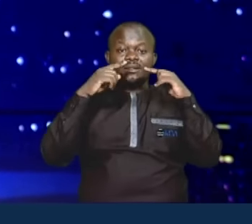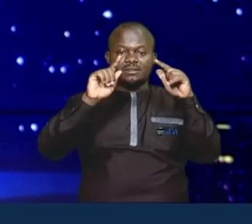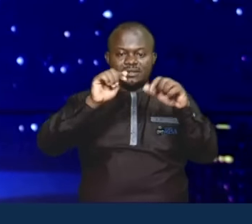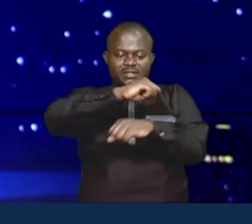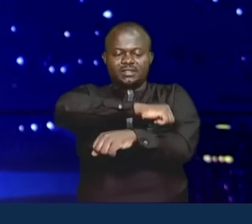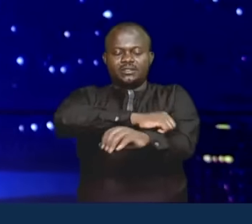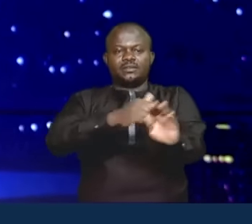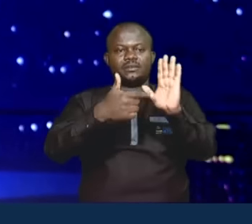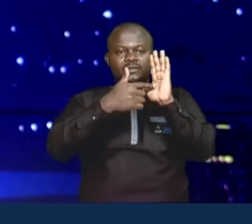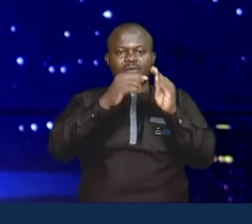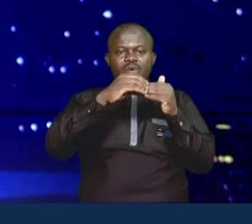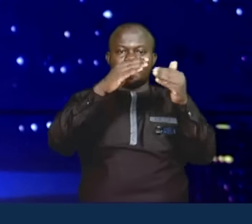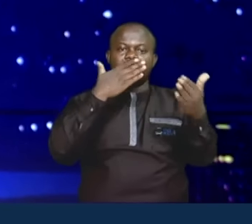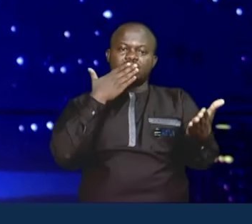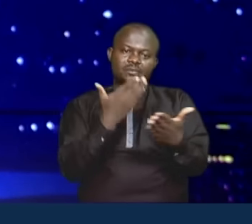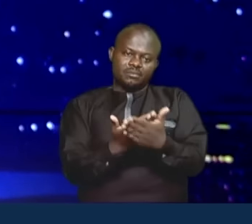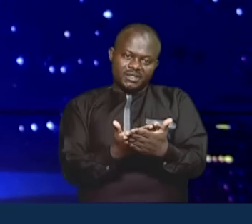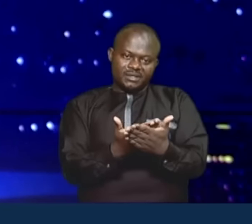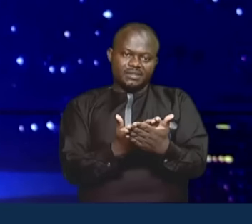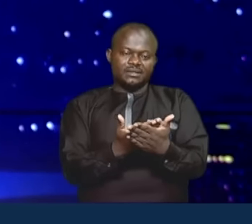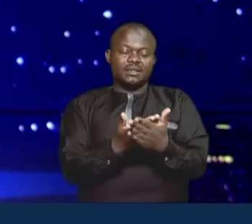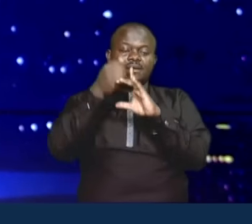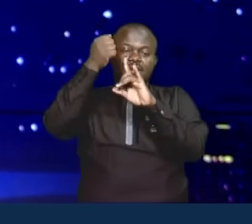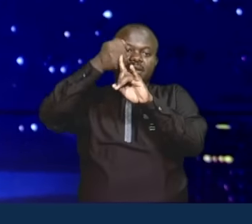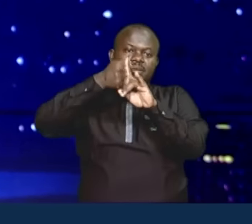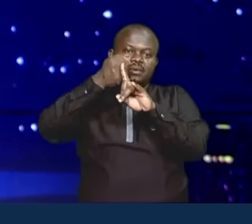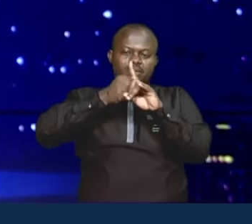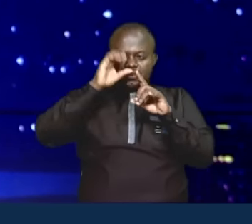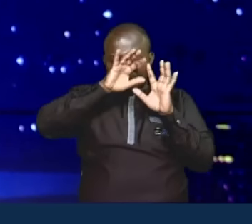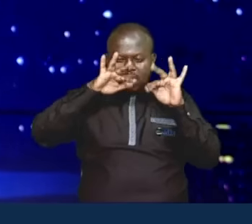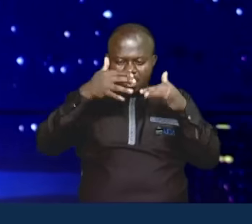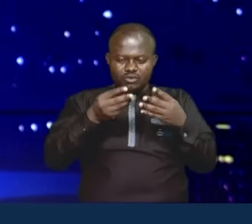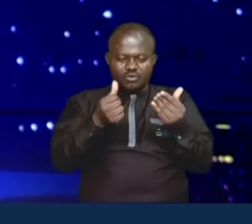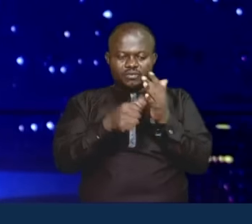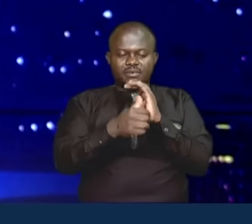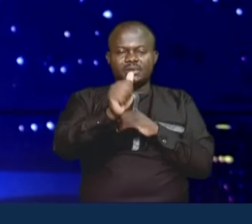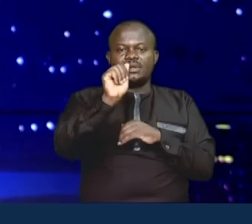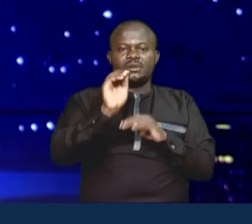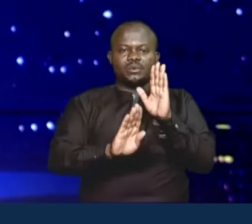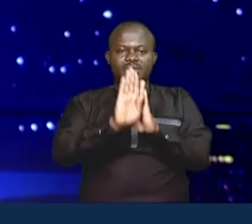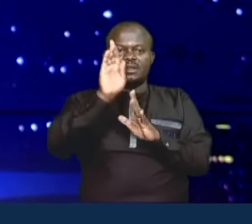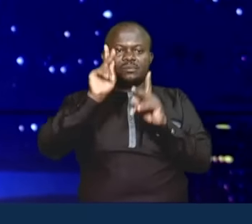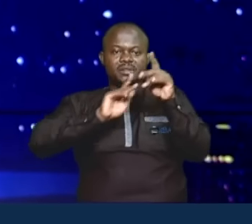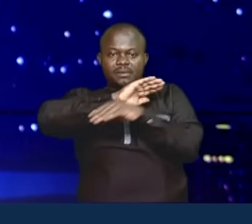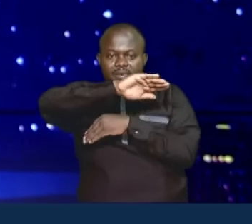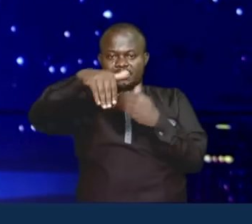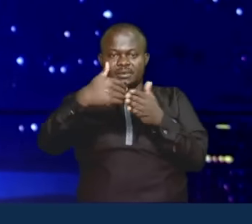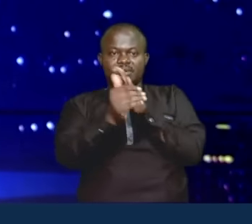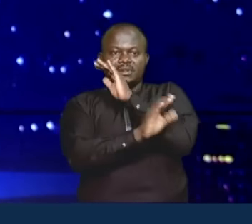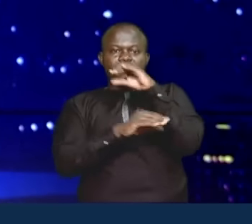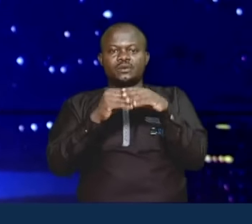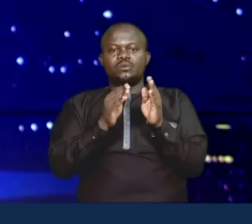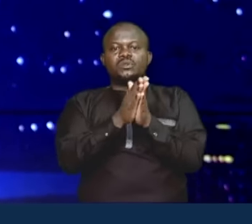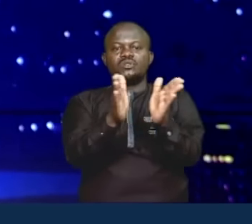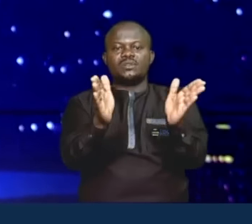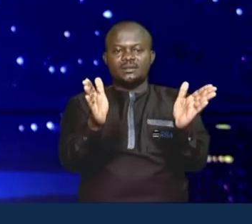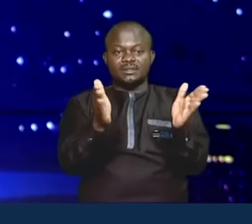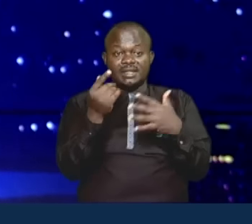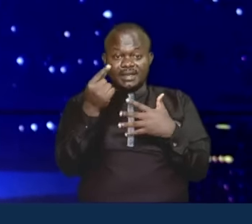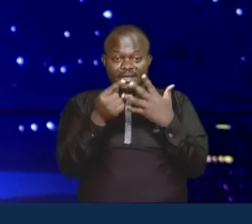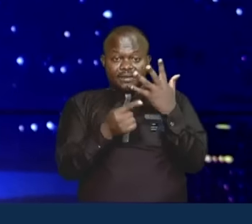ikimenyetso cy'ubuyobozi bwiza buharanira kwishakamo ibisubizo ku iterambere ry'abaturage n'igihugu muri rusange ibi